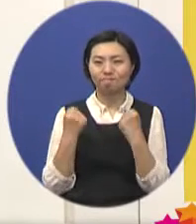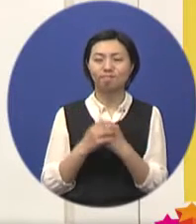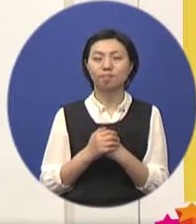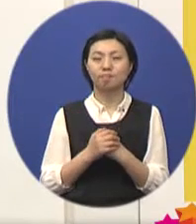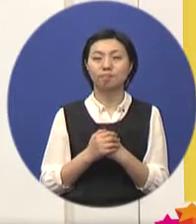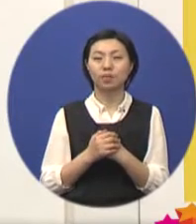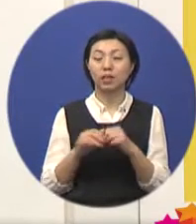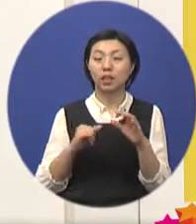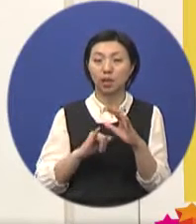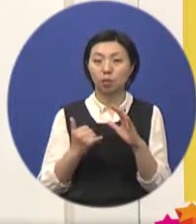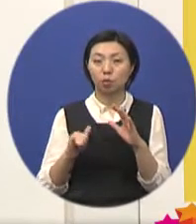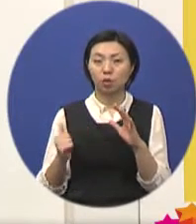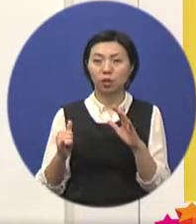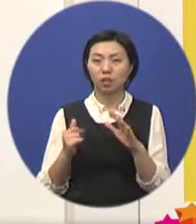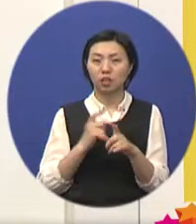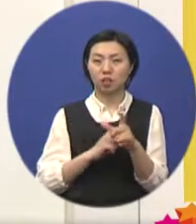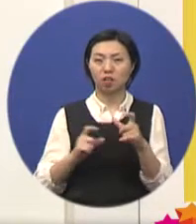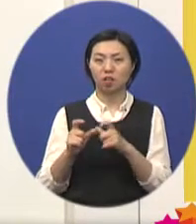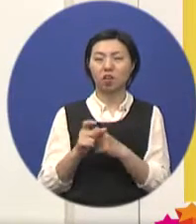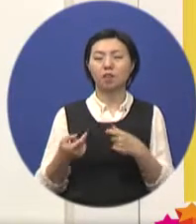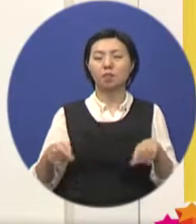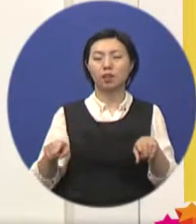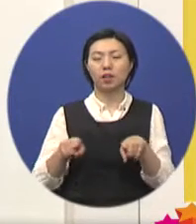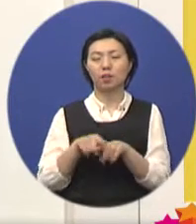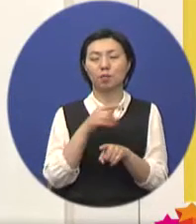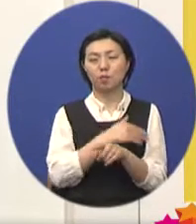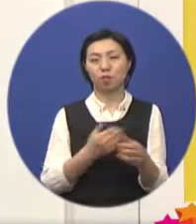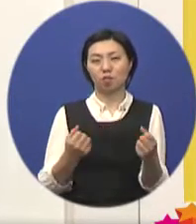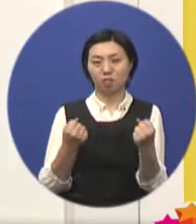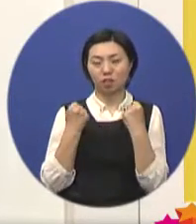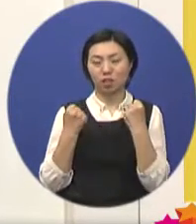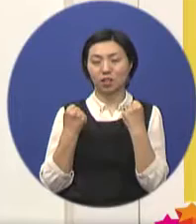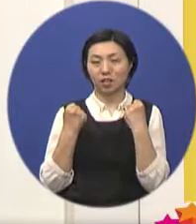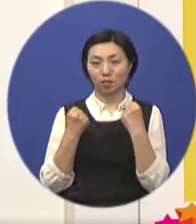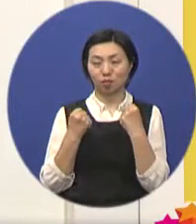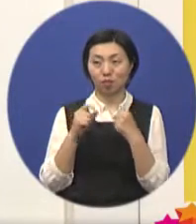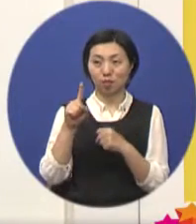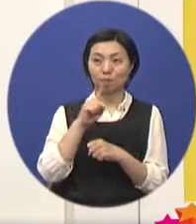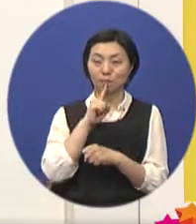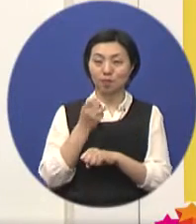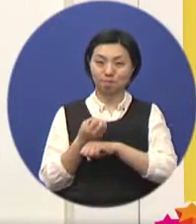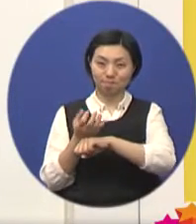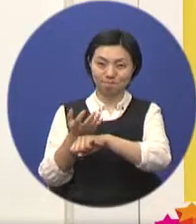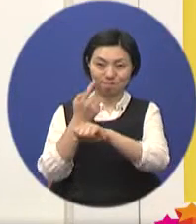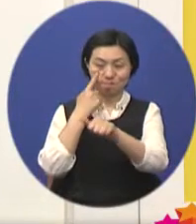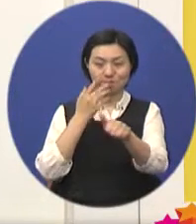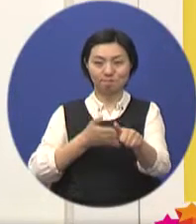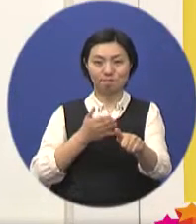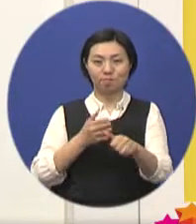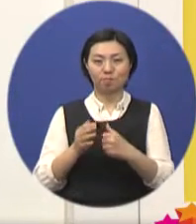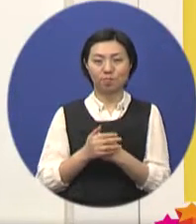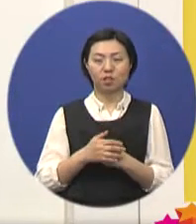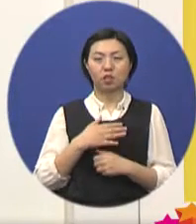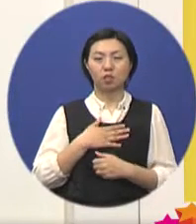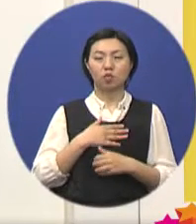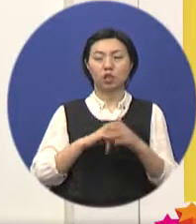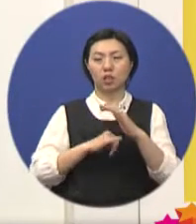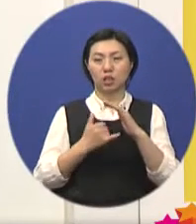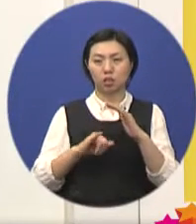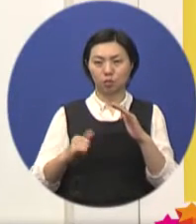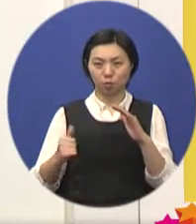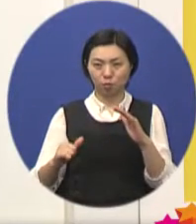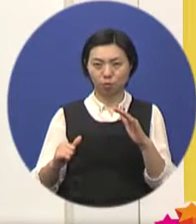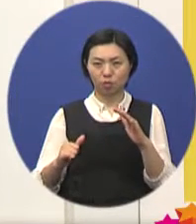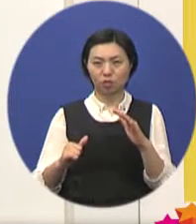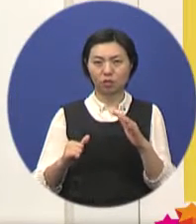우리 가족들에게 더 건강하게 살고 네. 열심히 살자고 한 말씀 하실까요? 우리 가족 뭐